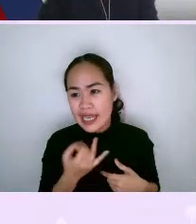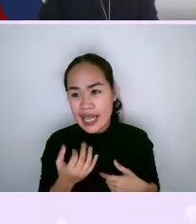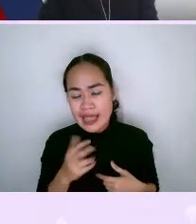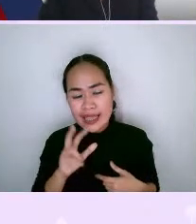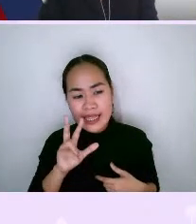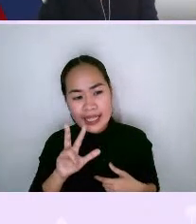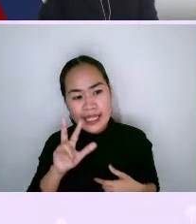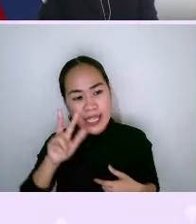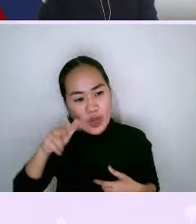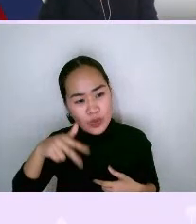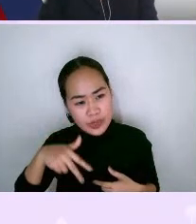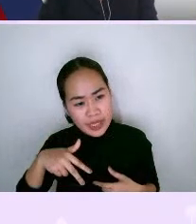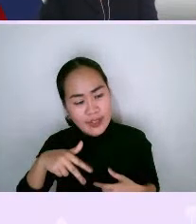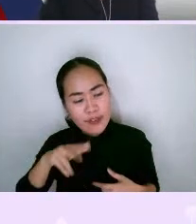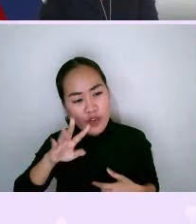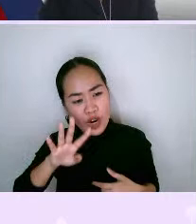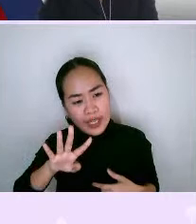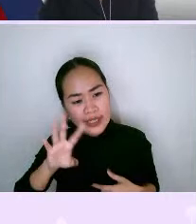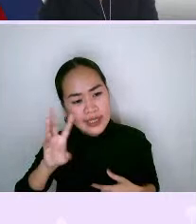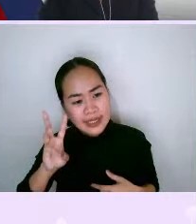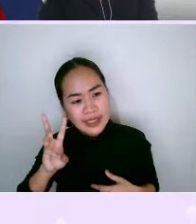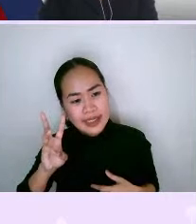3,467 MSMEs with over